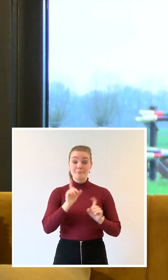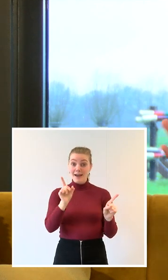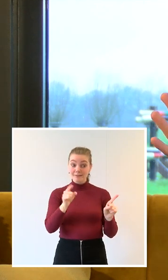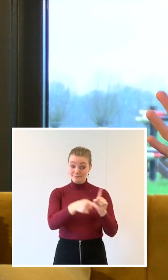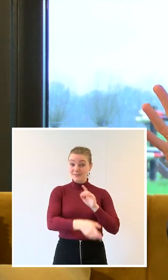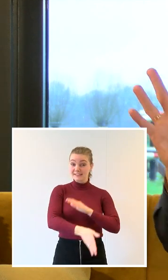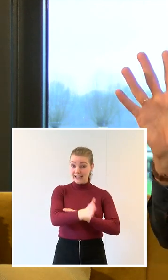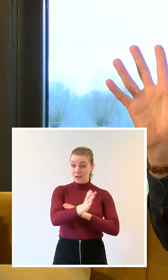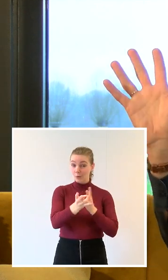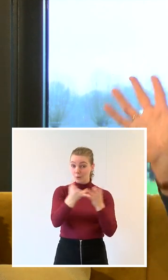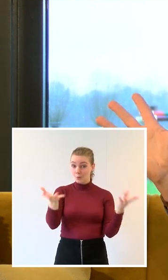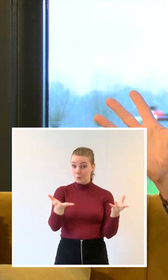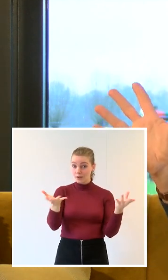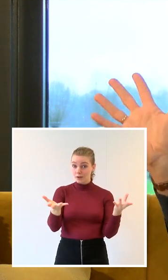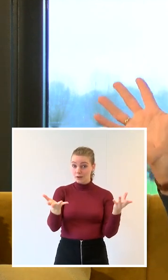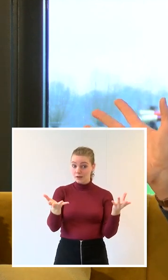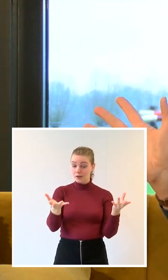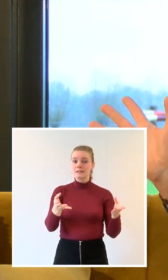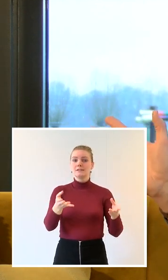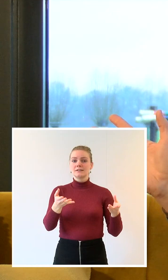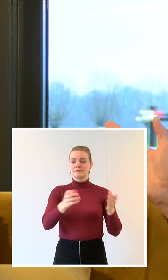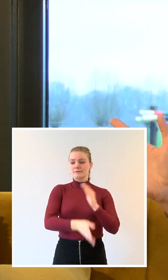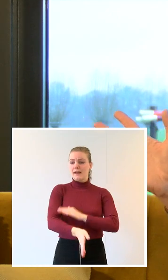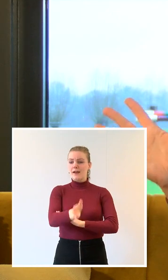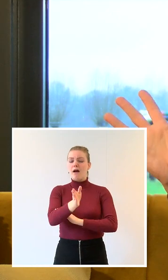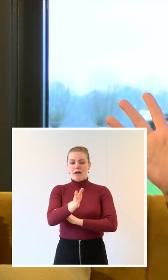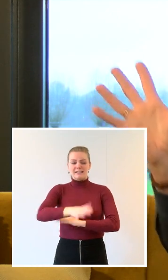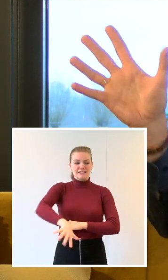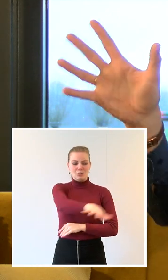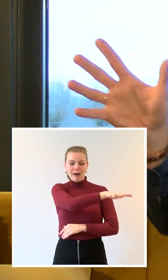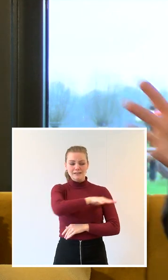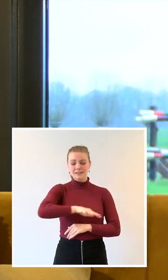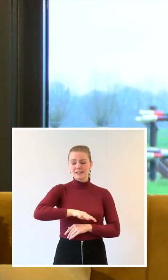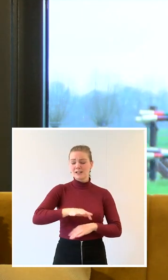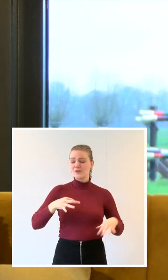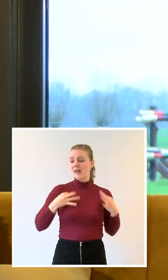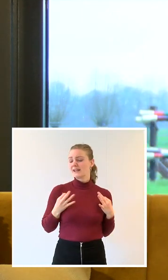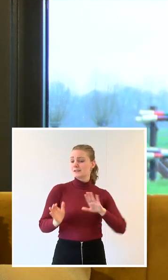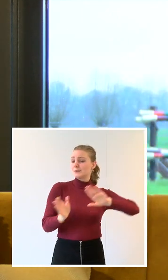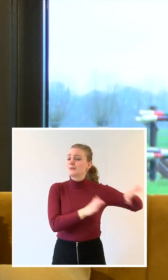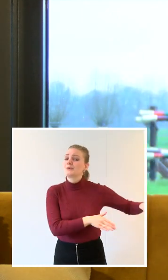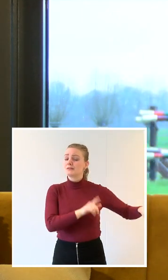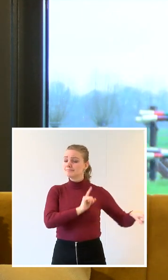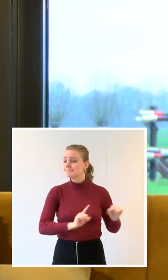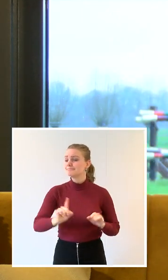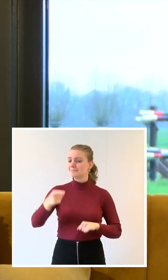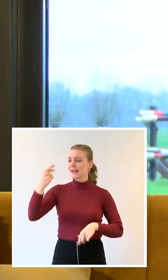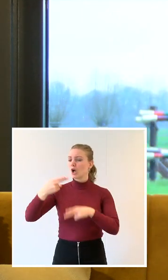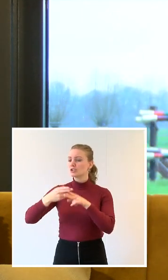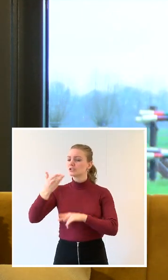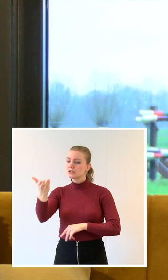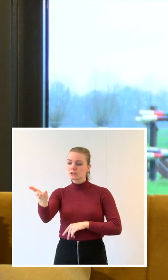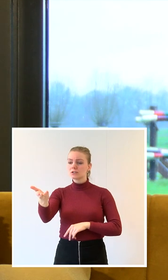zo van fijn dat ik de situatie waarin ik in zat achter me kan laten, verlangend naar meer rust. Dit is een